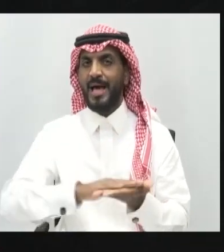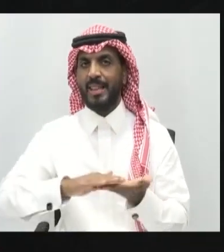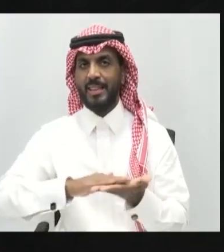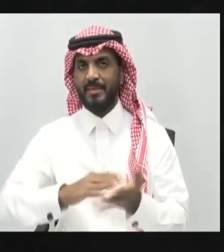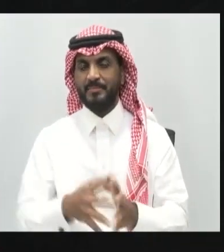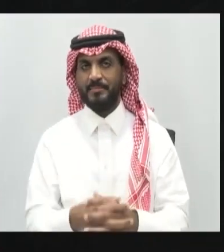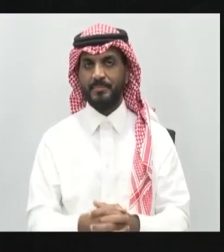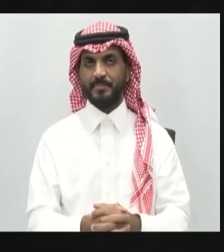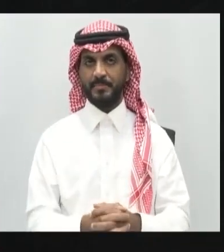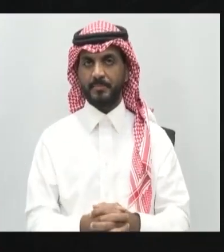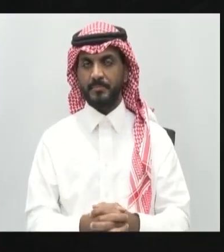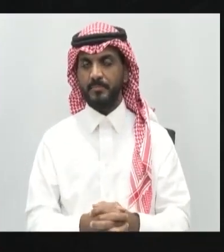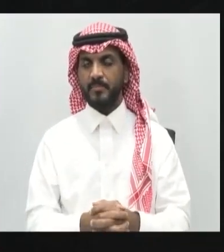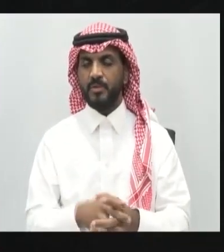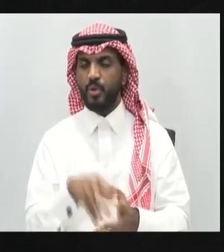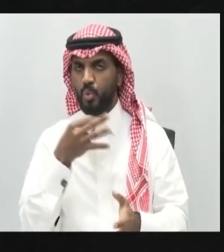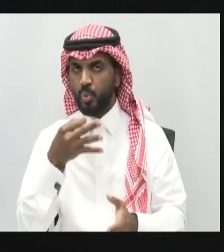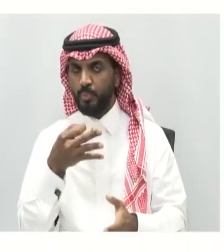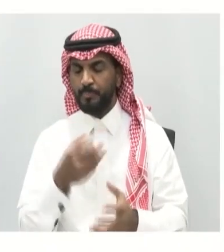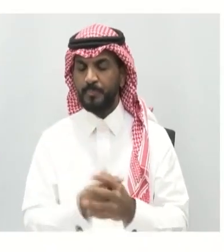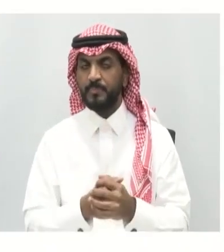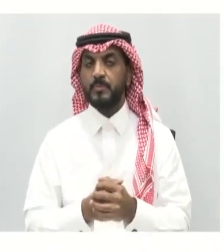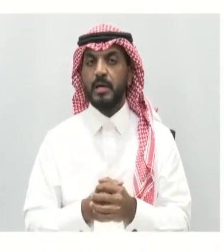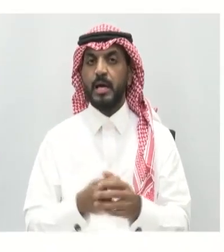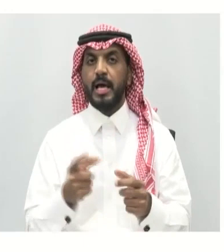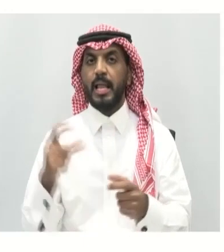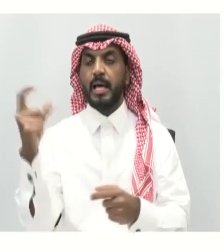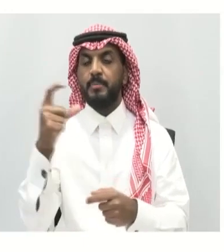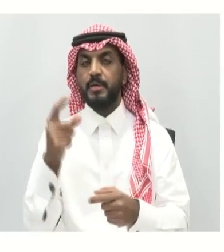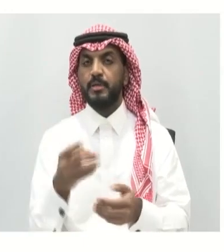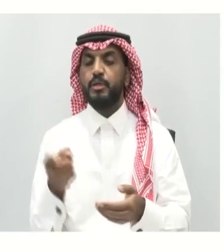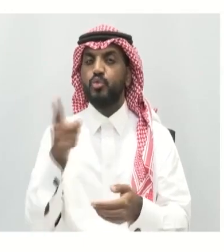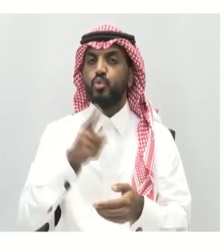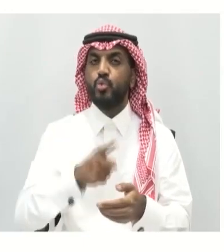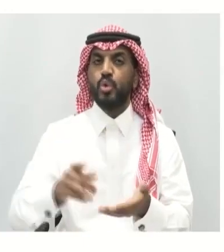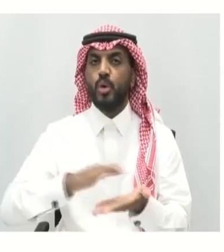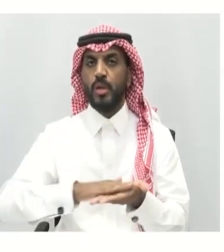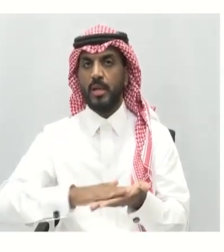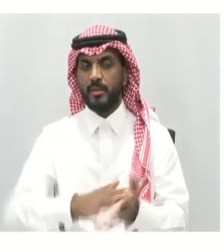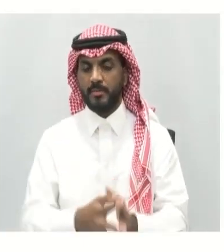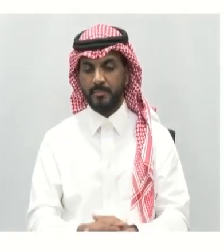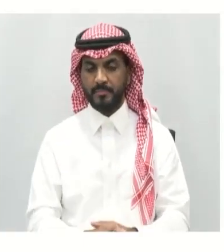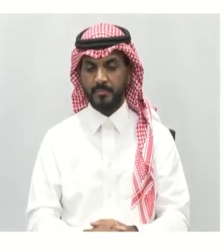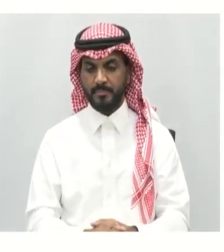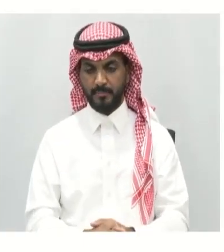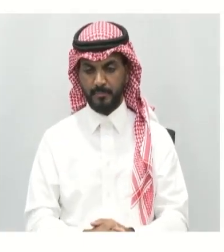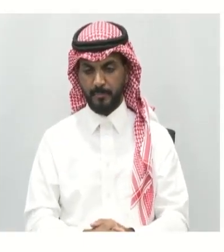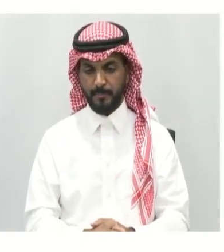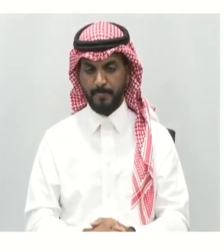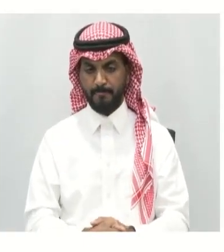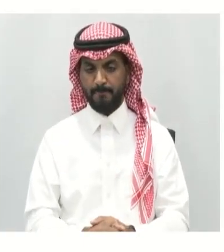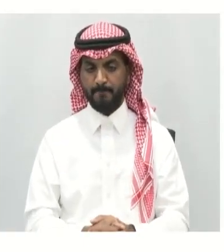الارض فنقول القمر يدور حول الارض طيب